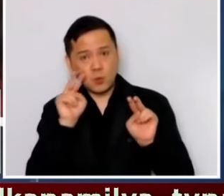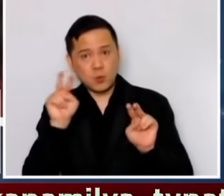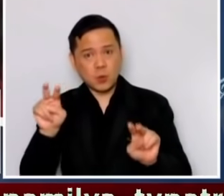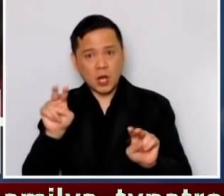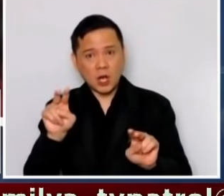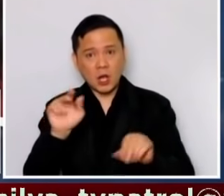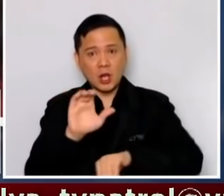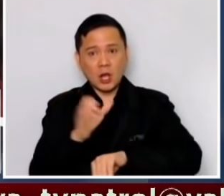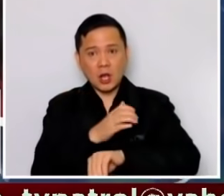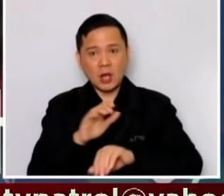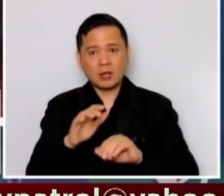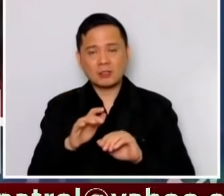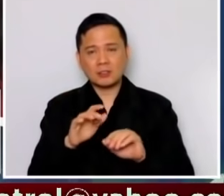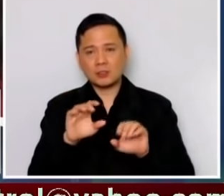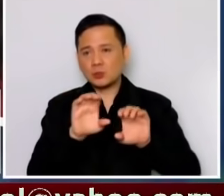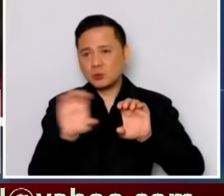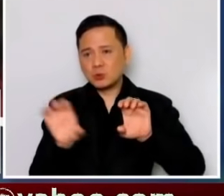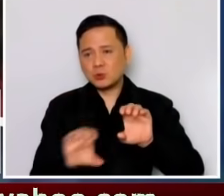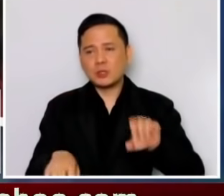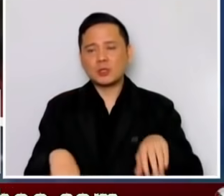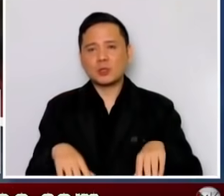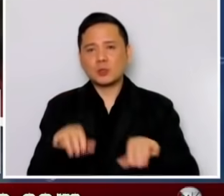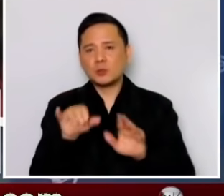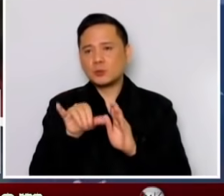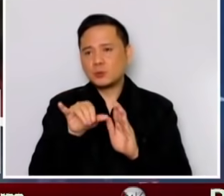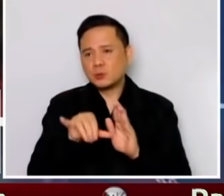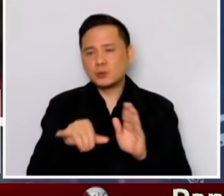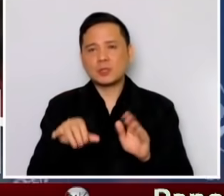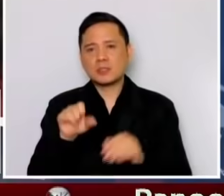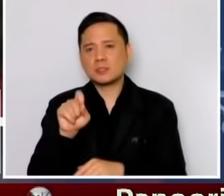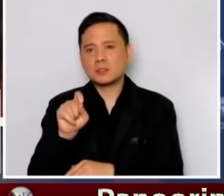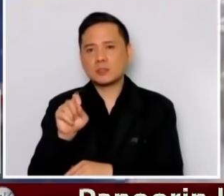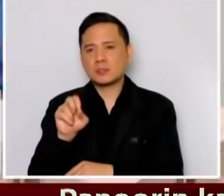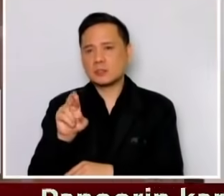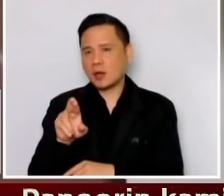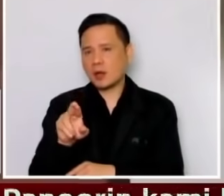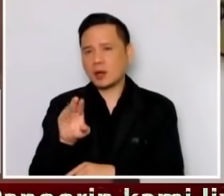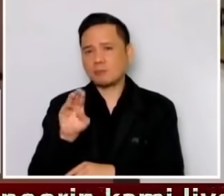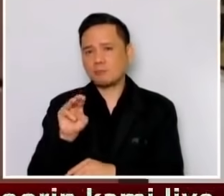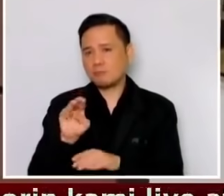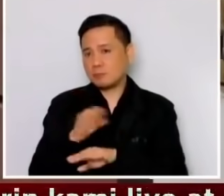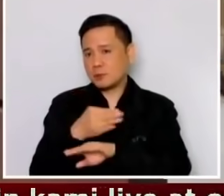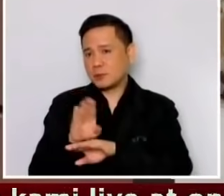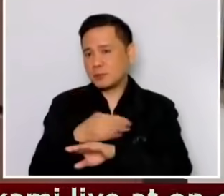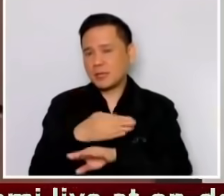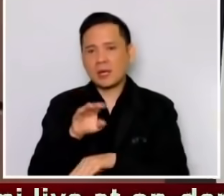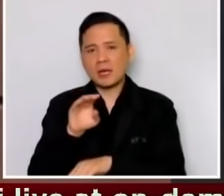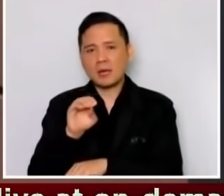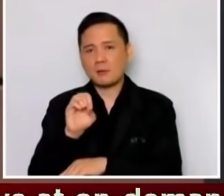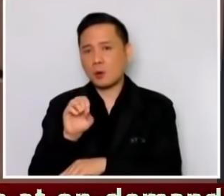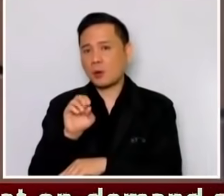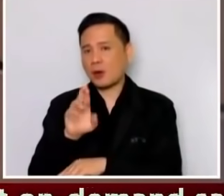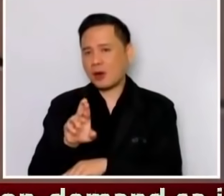gabi sa YouTube channels ng Star Music, MOR, Mix at One Music.